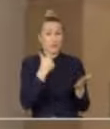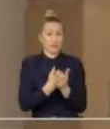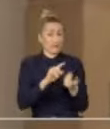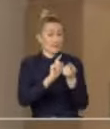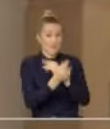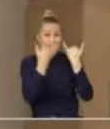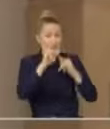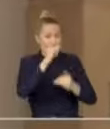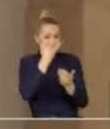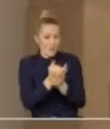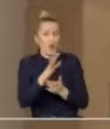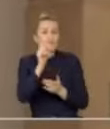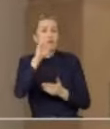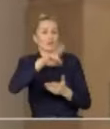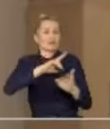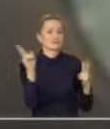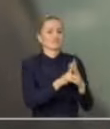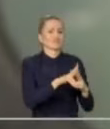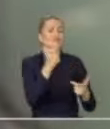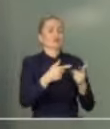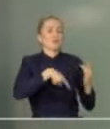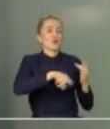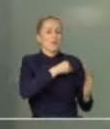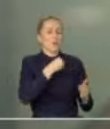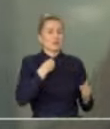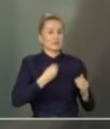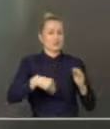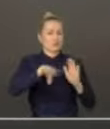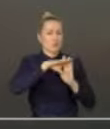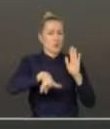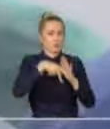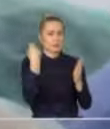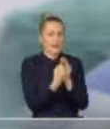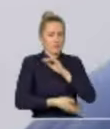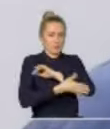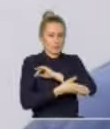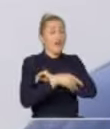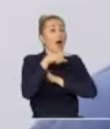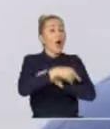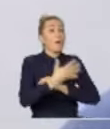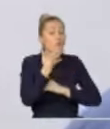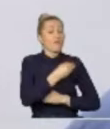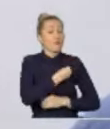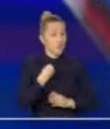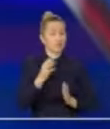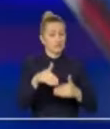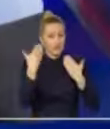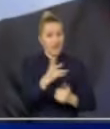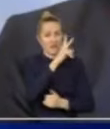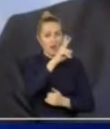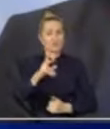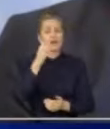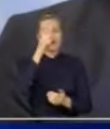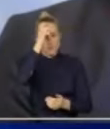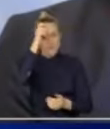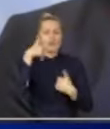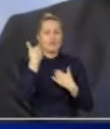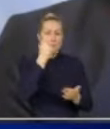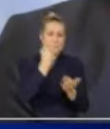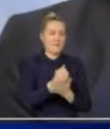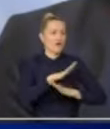godziłoby w zapisy polskiej ustawy zasadniczej. Ta jednoznacznie mówi, że Rzeczpospolita Polska zapewnia każdemu człowiekowi prawną ochronę